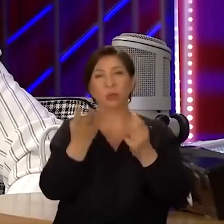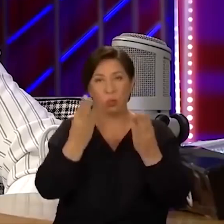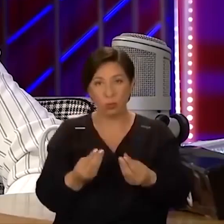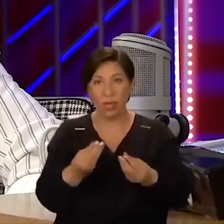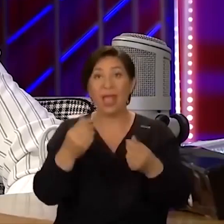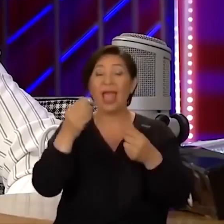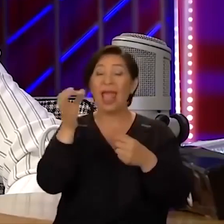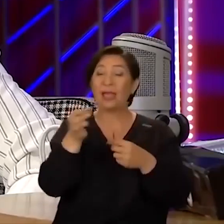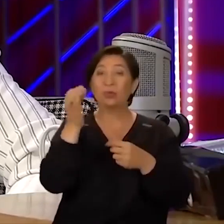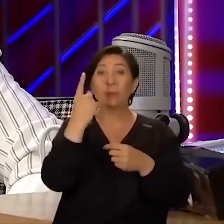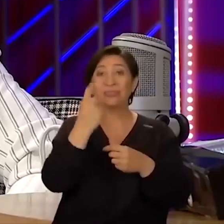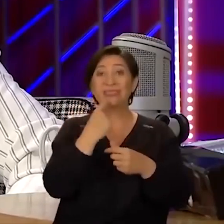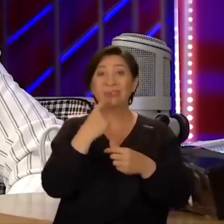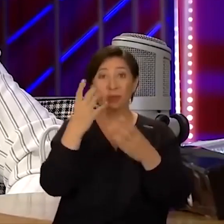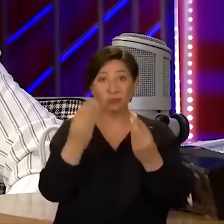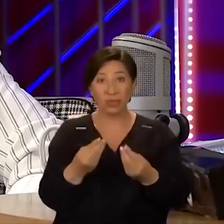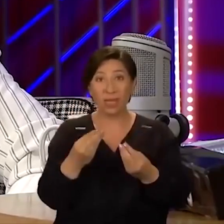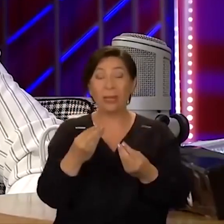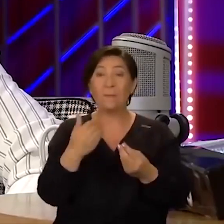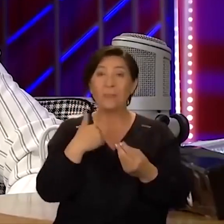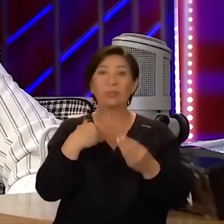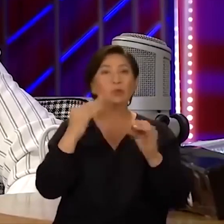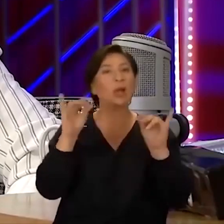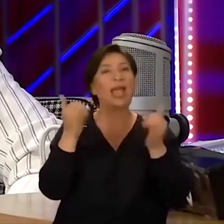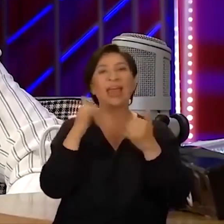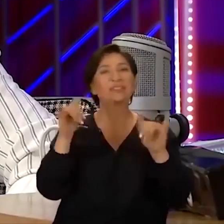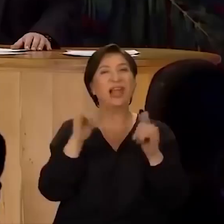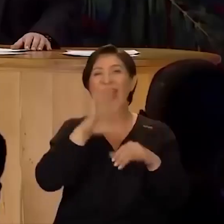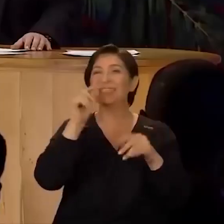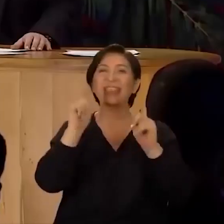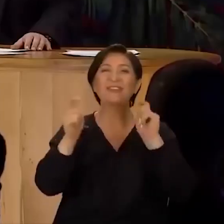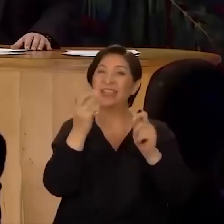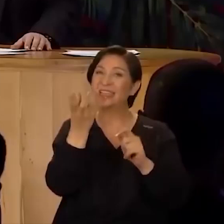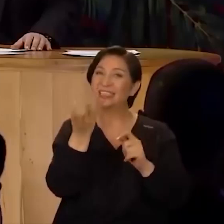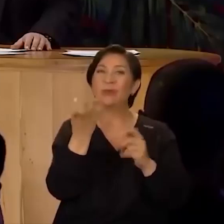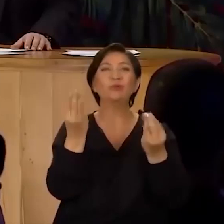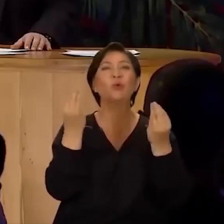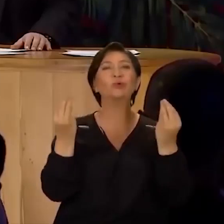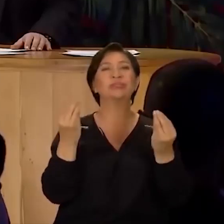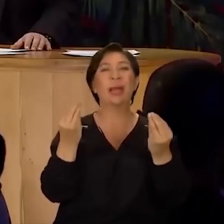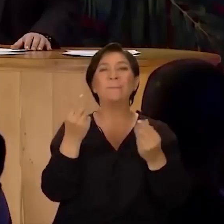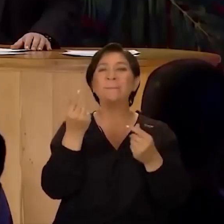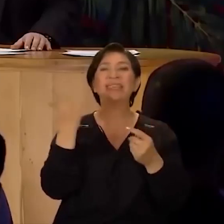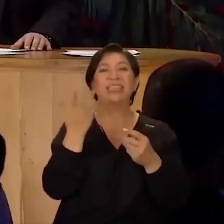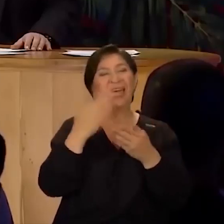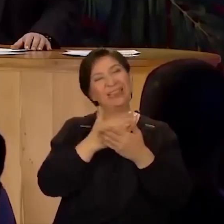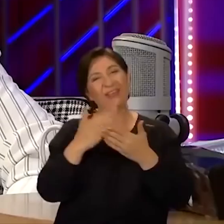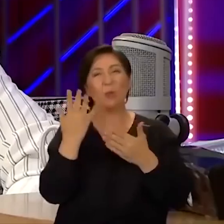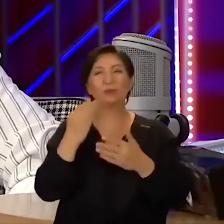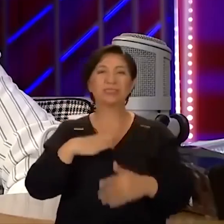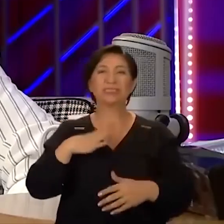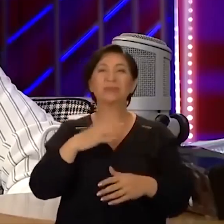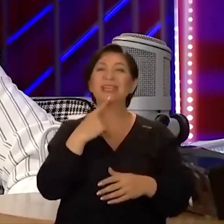nişanlandı Eylül'de bir sene olacak bence çok eğlenceli ve herkese tavsiye ediyorum nişanlanmak çok güzel birazcık daha böyle